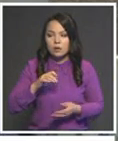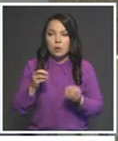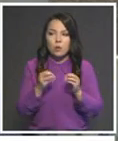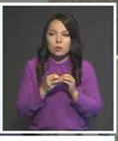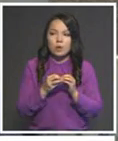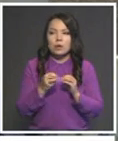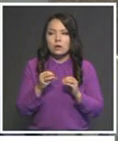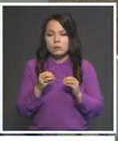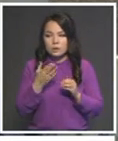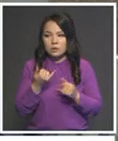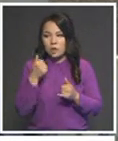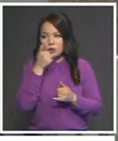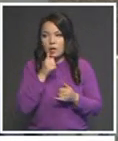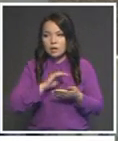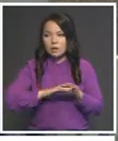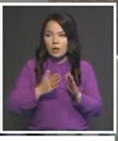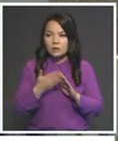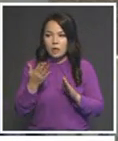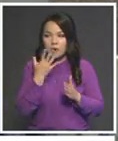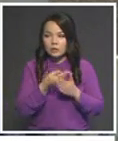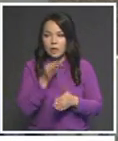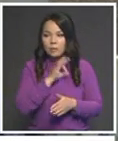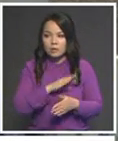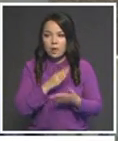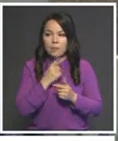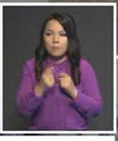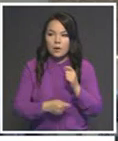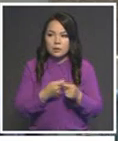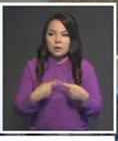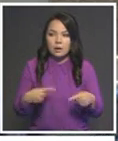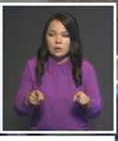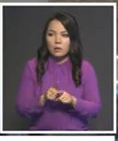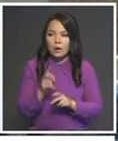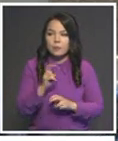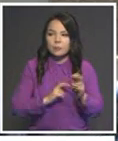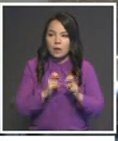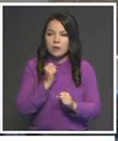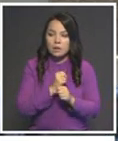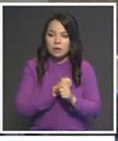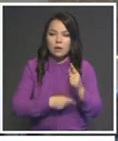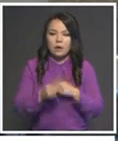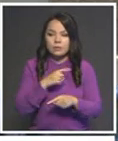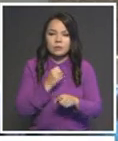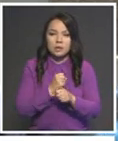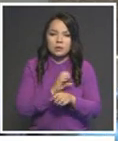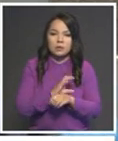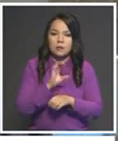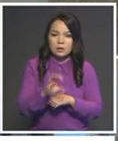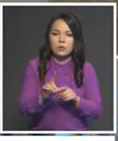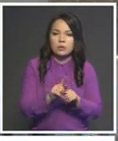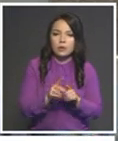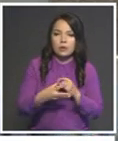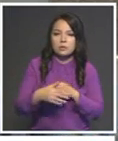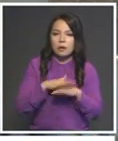мысалы. Сосын ол материалды да халыққа да пайда. Оны бір өндіріп, қайтадан пайдаланатын болса, ол біздің